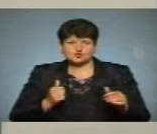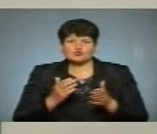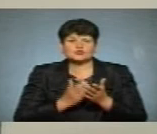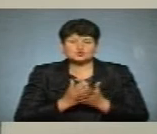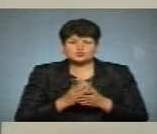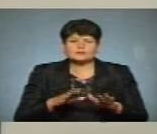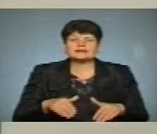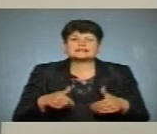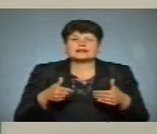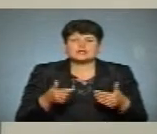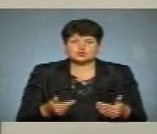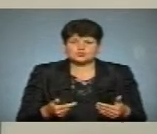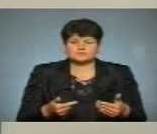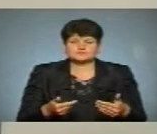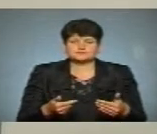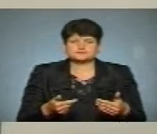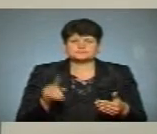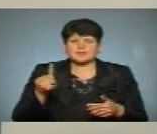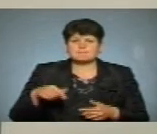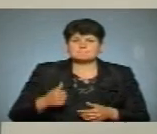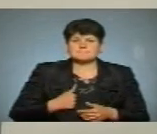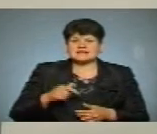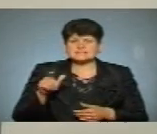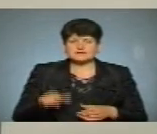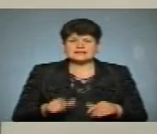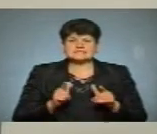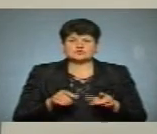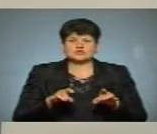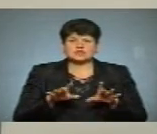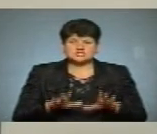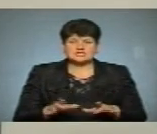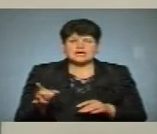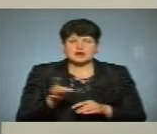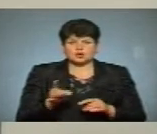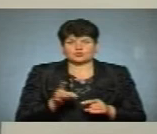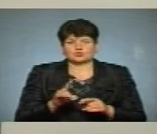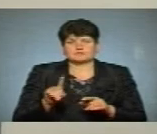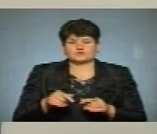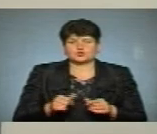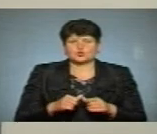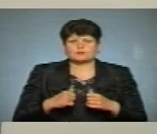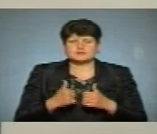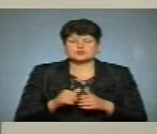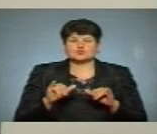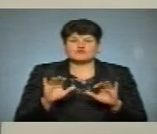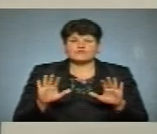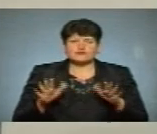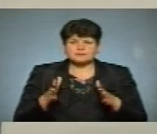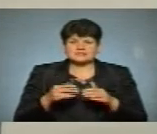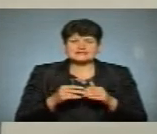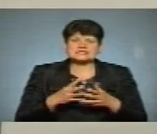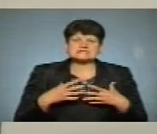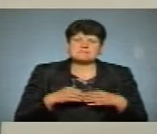надається призовникам за рішенням районної призовної комісії. У випадках за